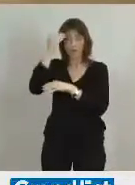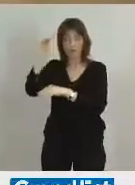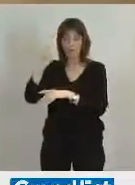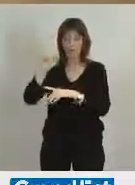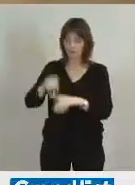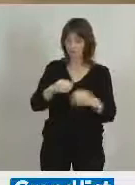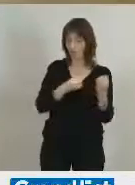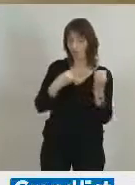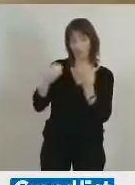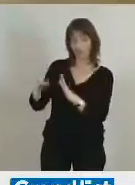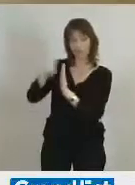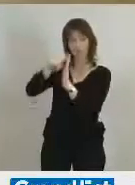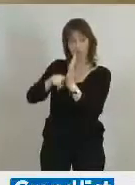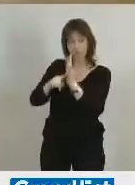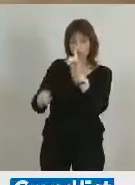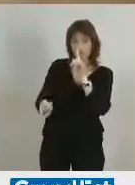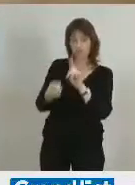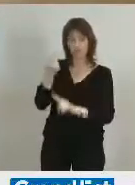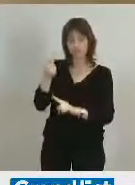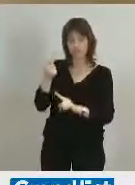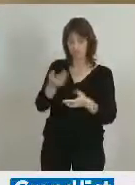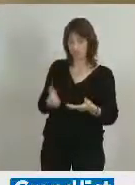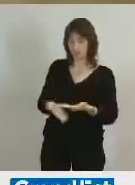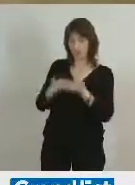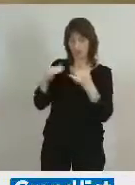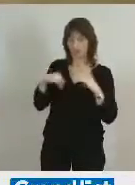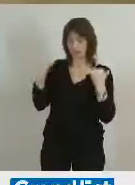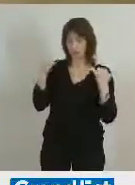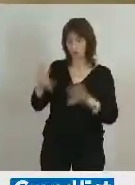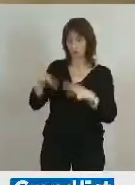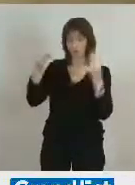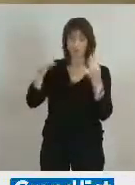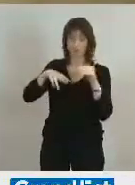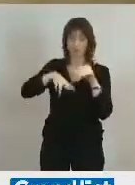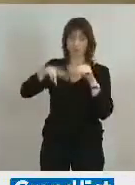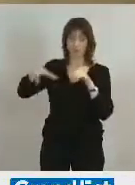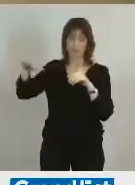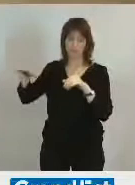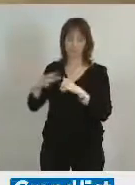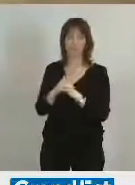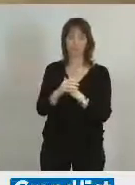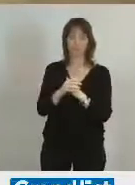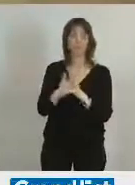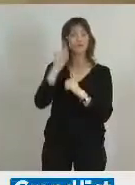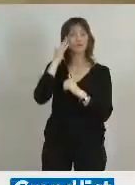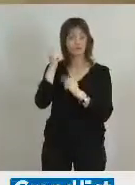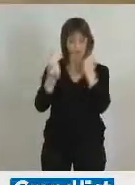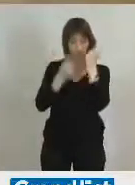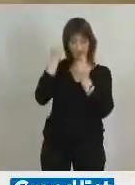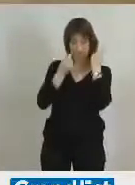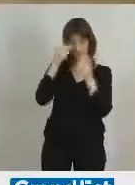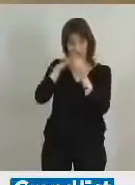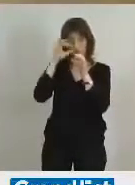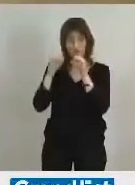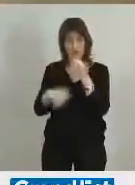proposer des mesures spécifiques pour aider les jeunes à trouver un logement. La réflexion engagée a abouti au projet